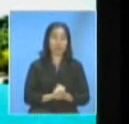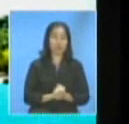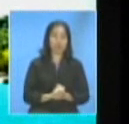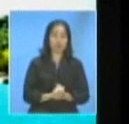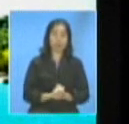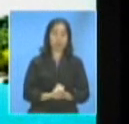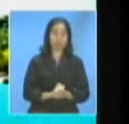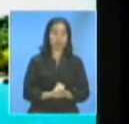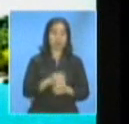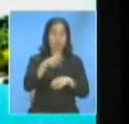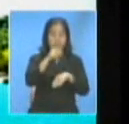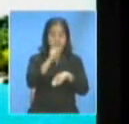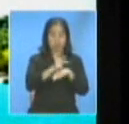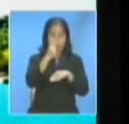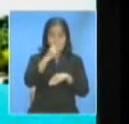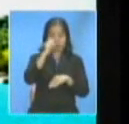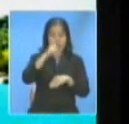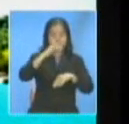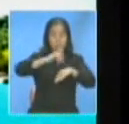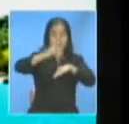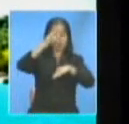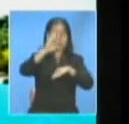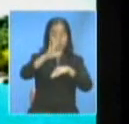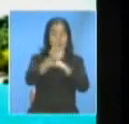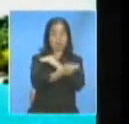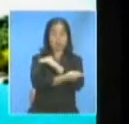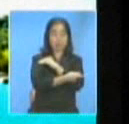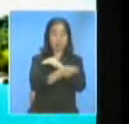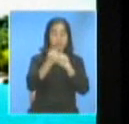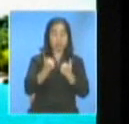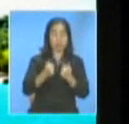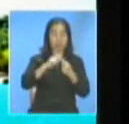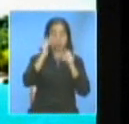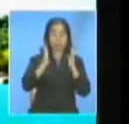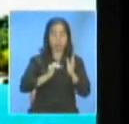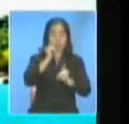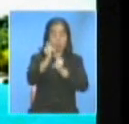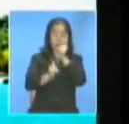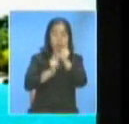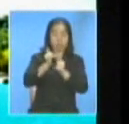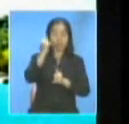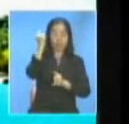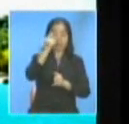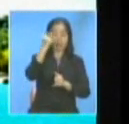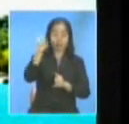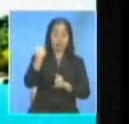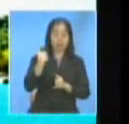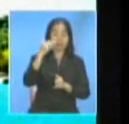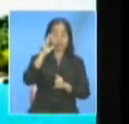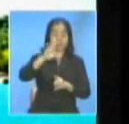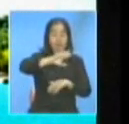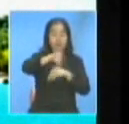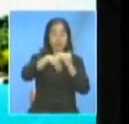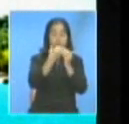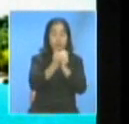ท่านประธานนะท่านประธานจะเลยเห็นว่านี่คือธรรมชาติของภูเก็ตณวันนี้เนี่ยเป็นที่หมายป้องตาป้องใจของผู้คนเ